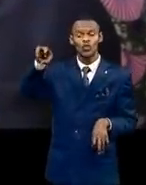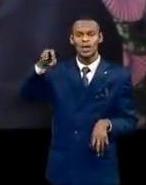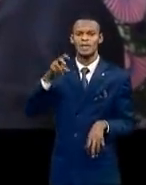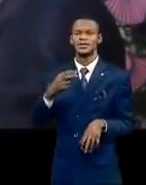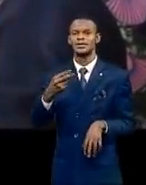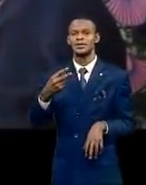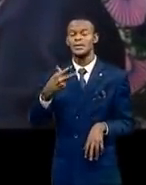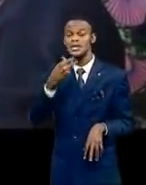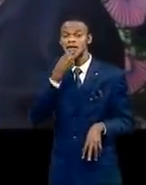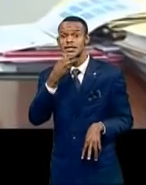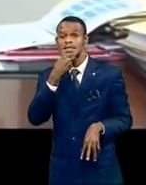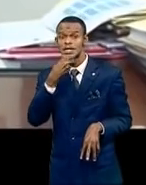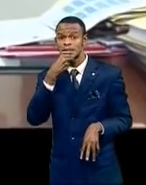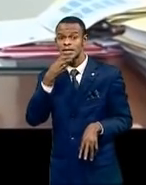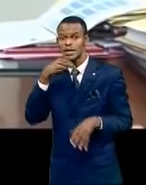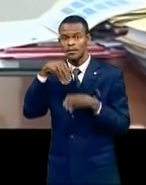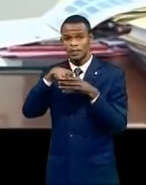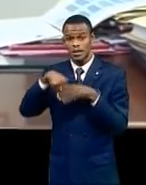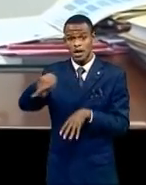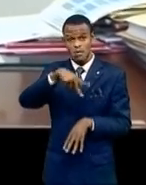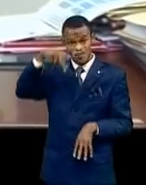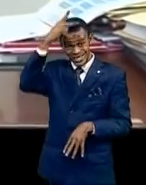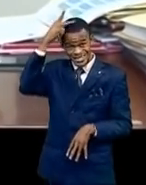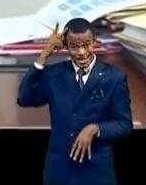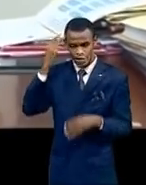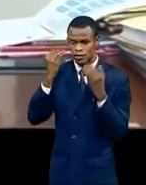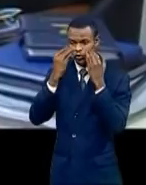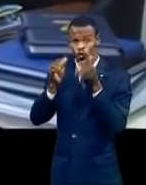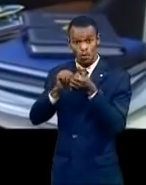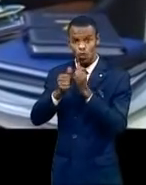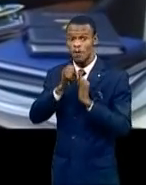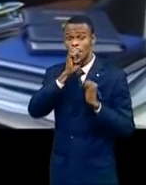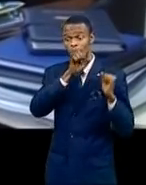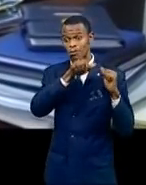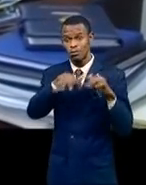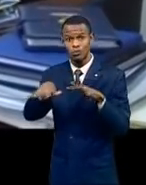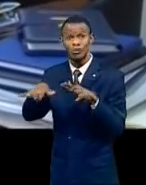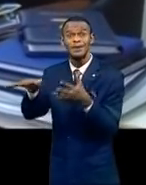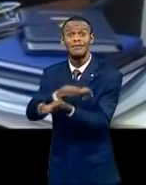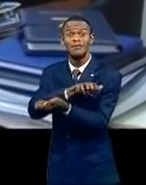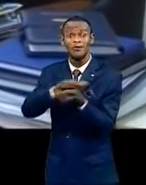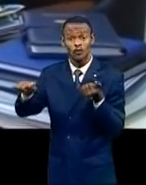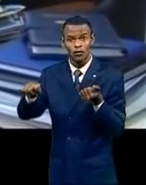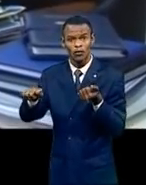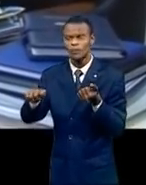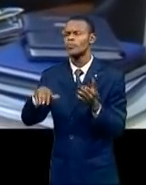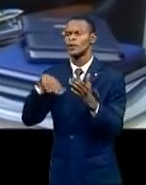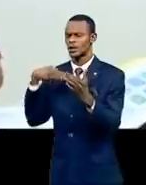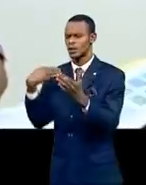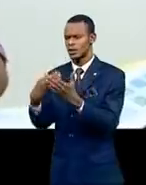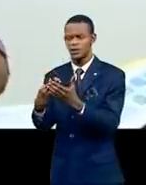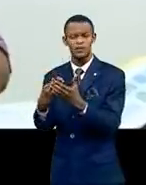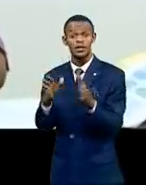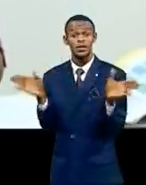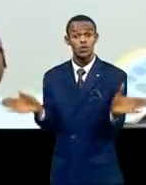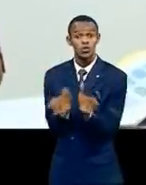Chikapa, chef-lieu de la province du Kasaï, en vue d'exprimer la solidarité du gouvernement aux populations touchées par